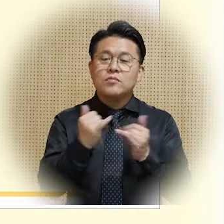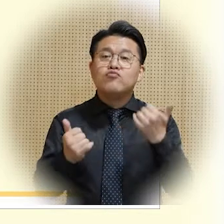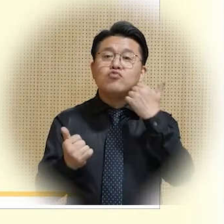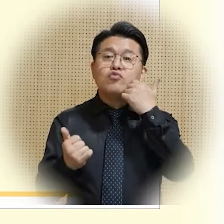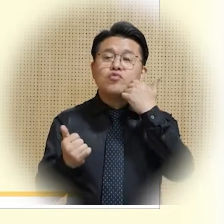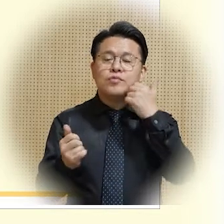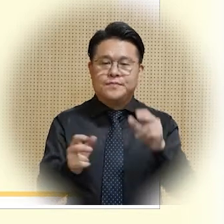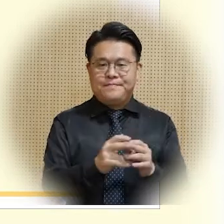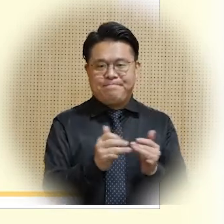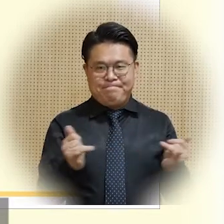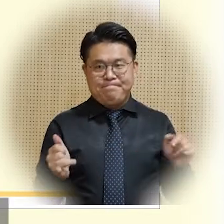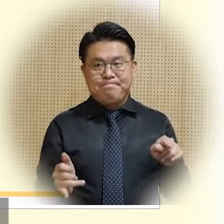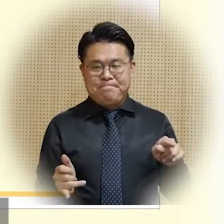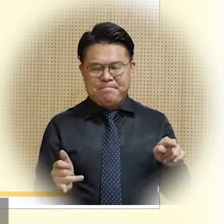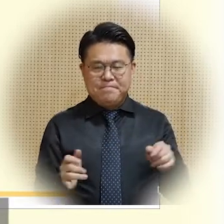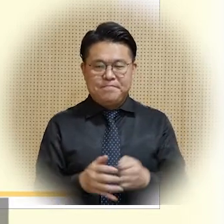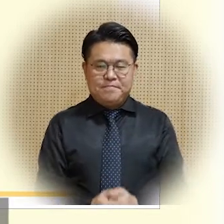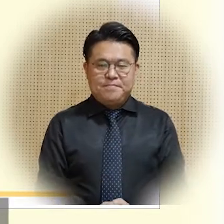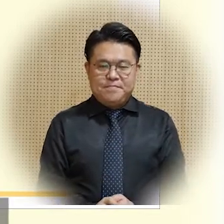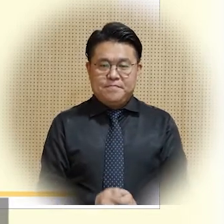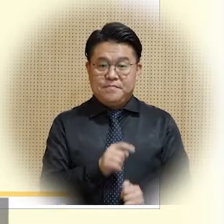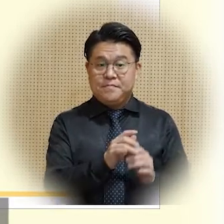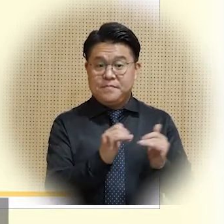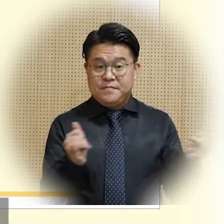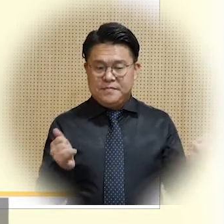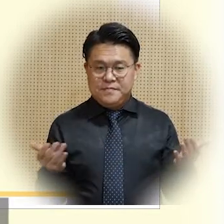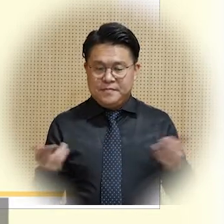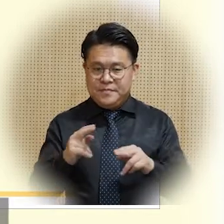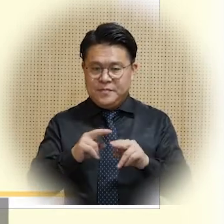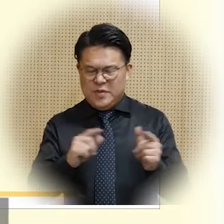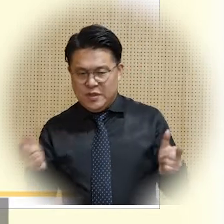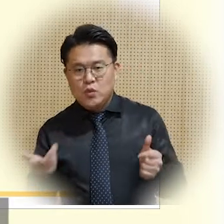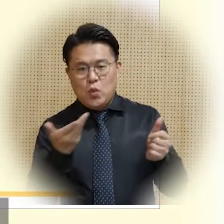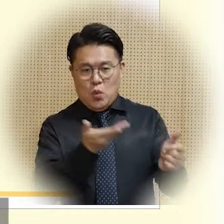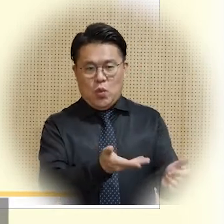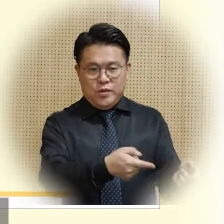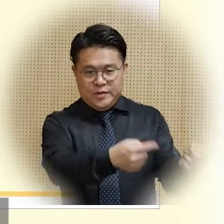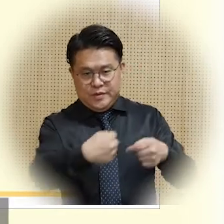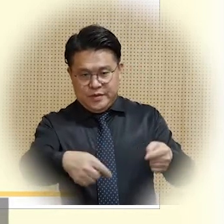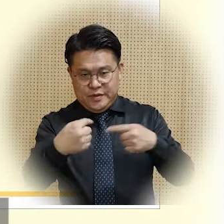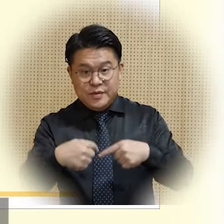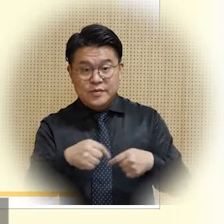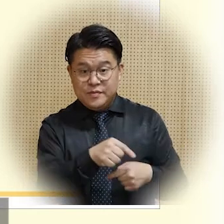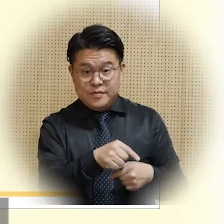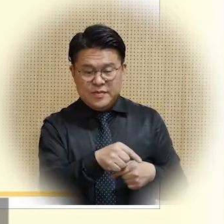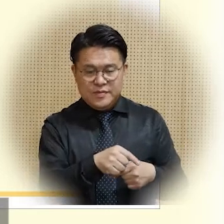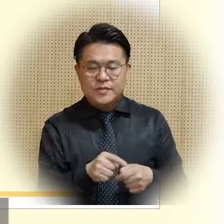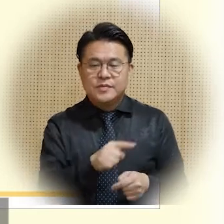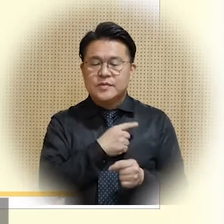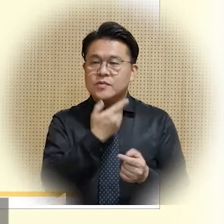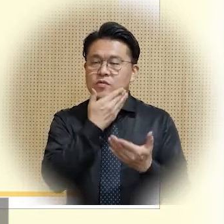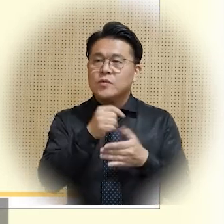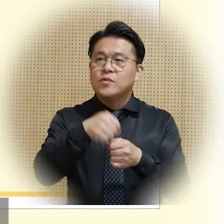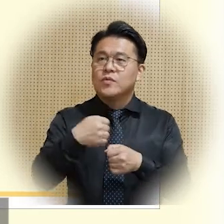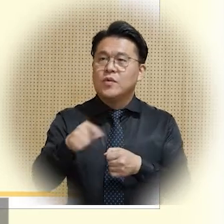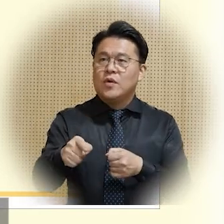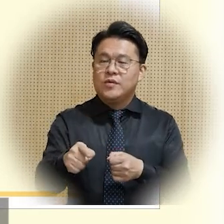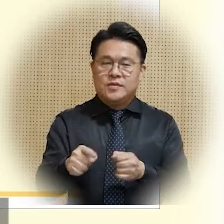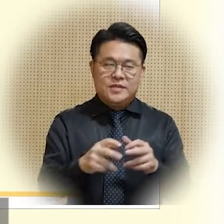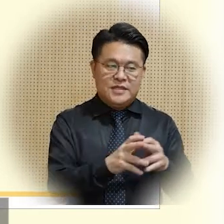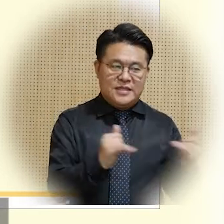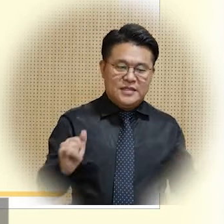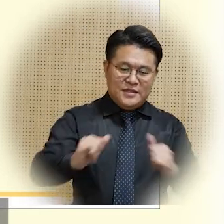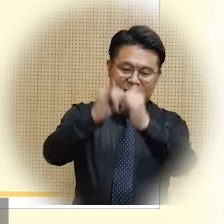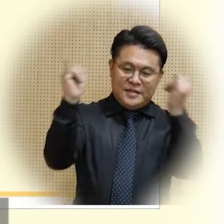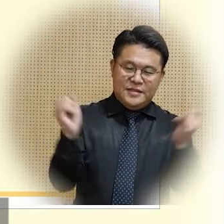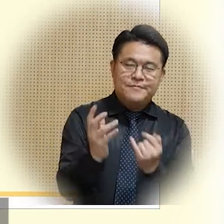어려운 분들이 바로 장애인분들이죠. 이분들에게 여러 다양한 일자리들을 제공을 해서 결국엔 제일 중요한 목표가